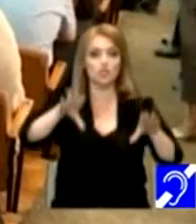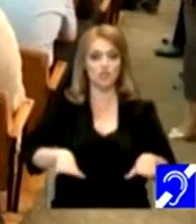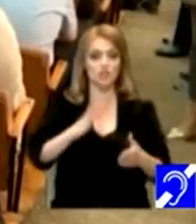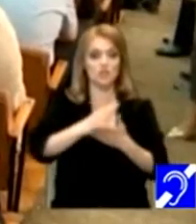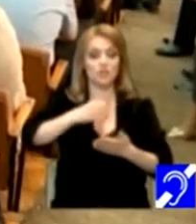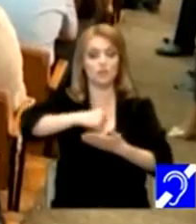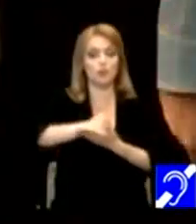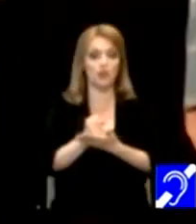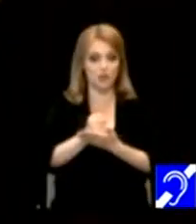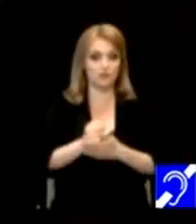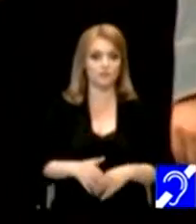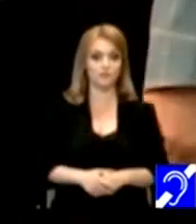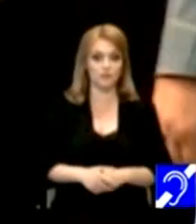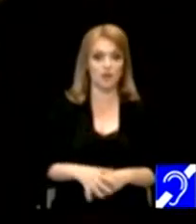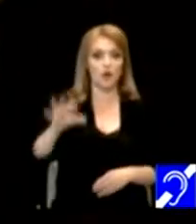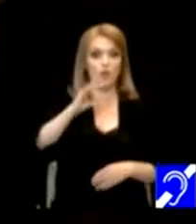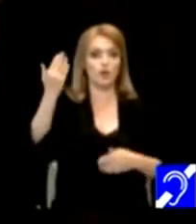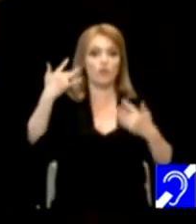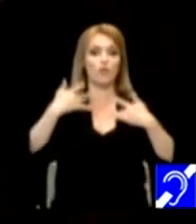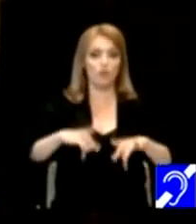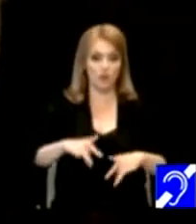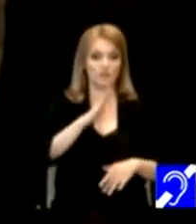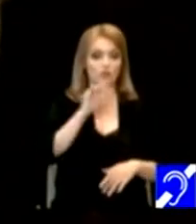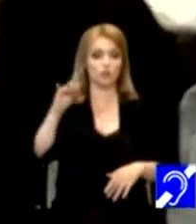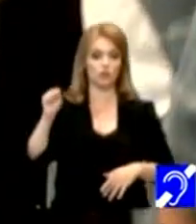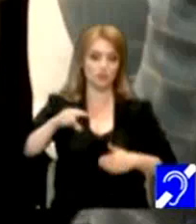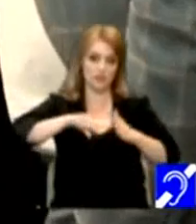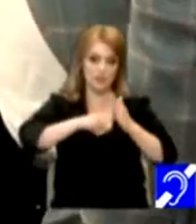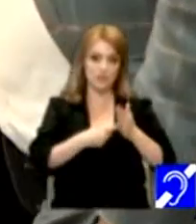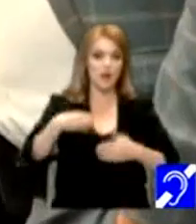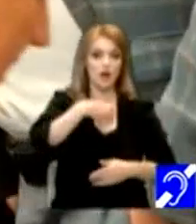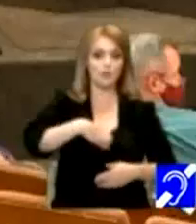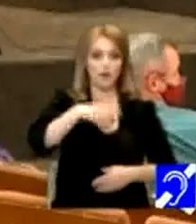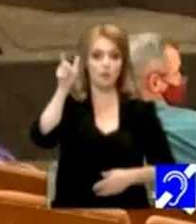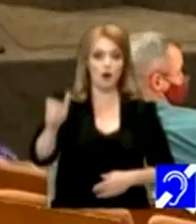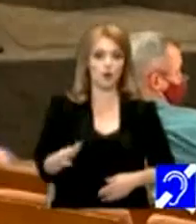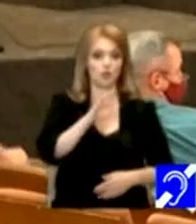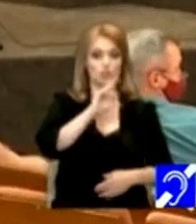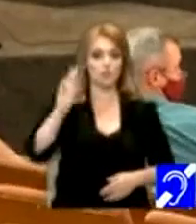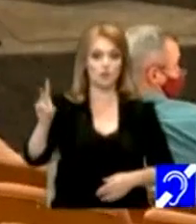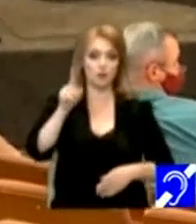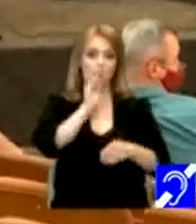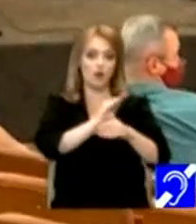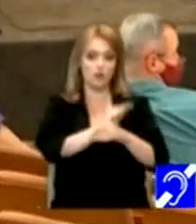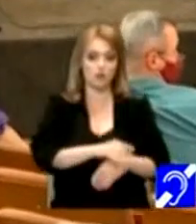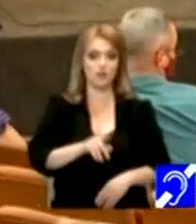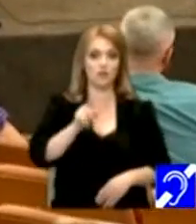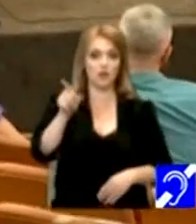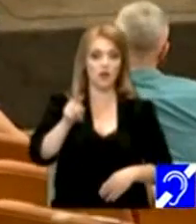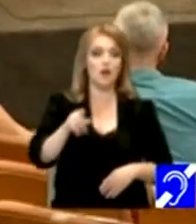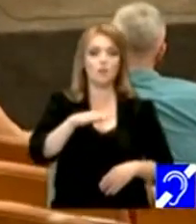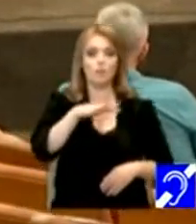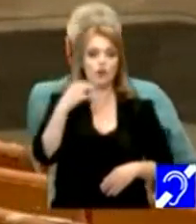aprobat în întregime. Asupra demiterii lui Victor Chironda a insistat primarul Ion Ceban, care și-a acuzat subalternul că a